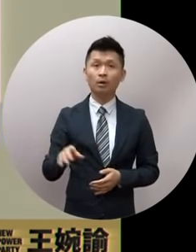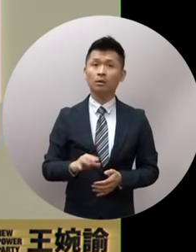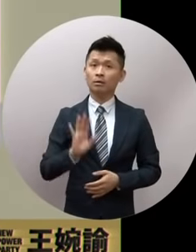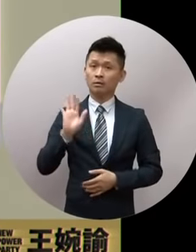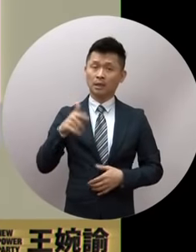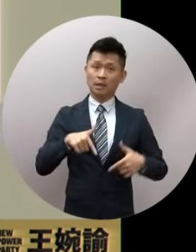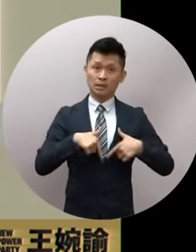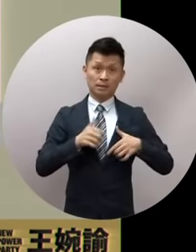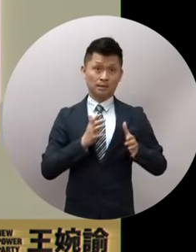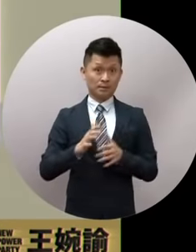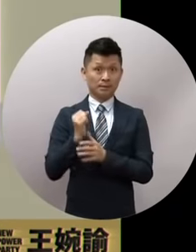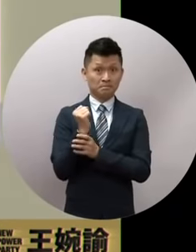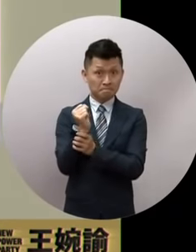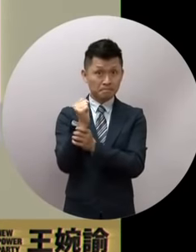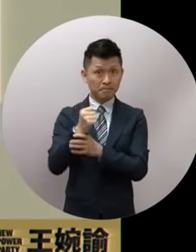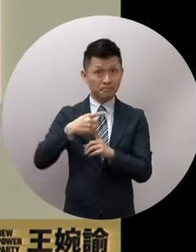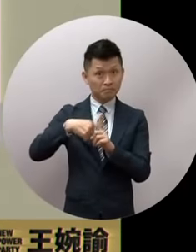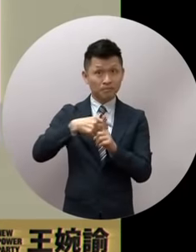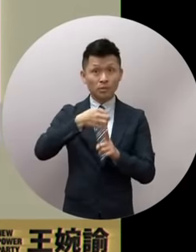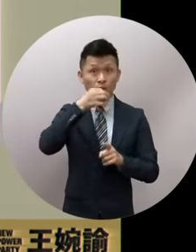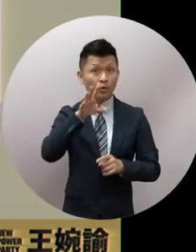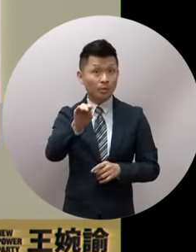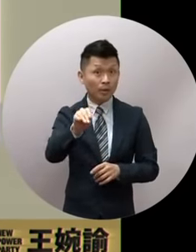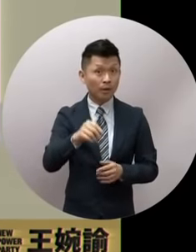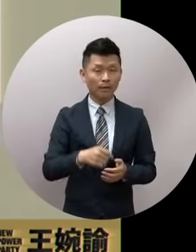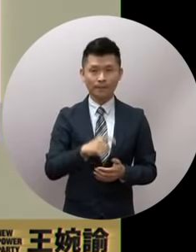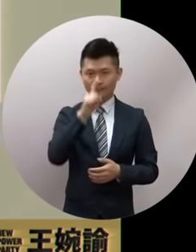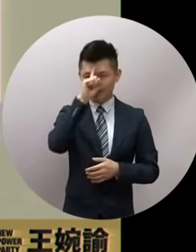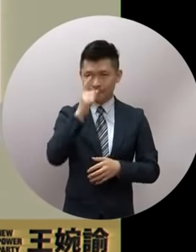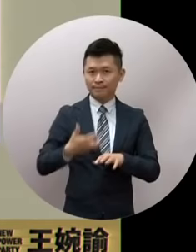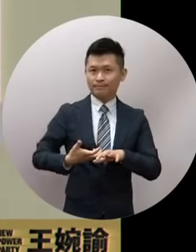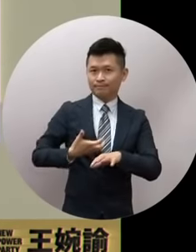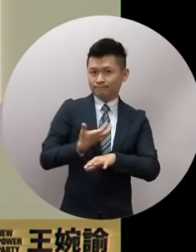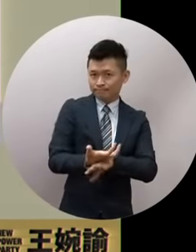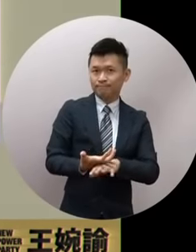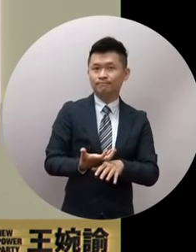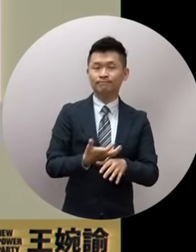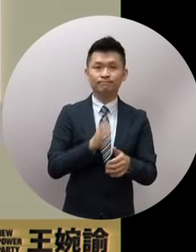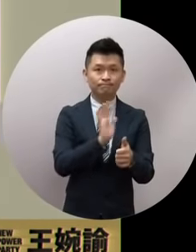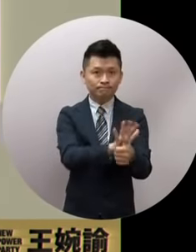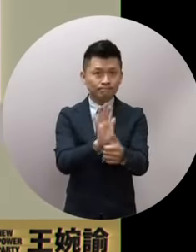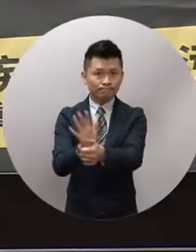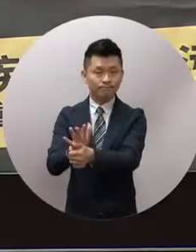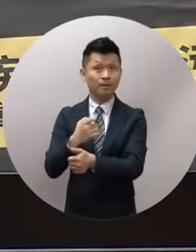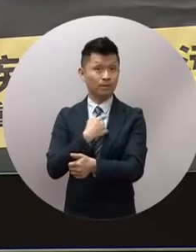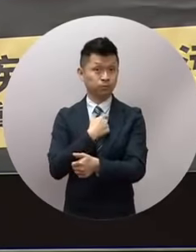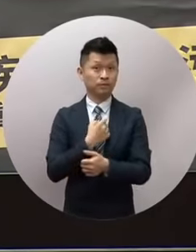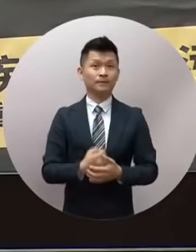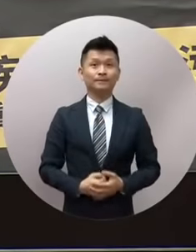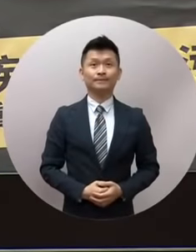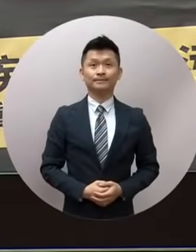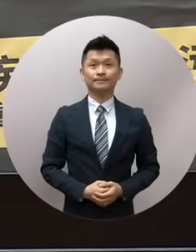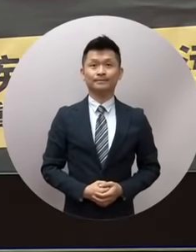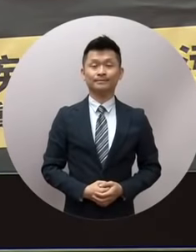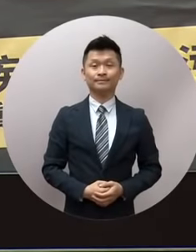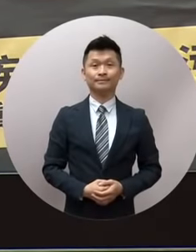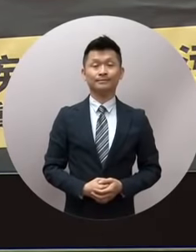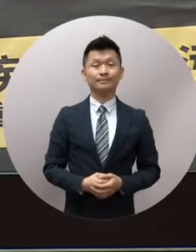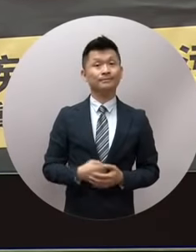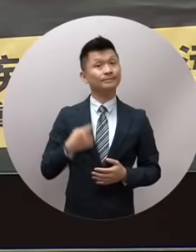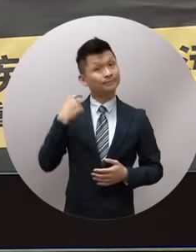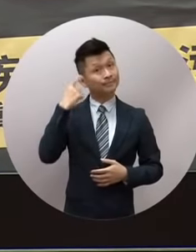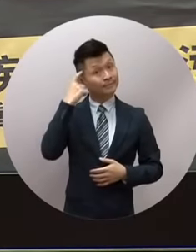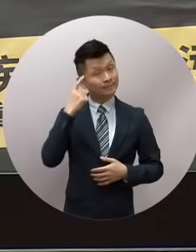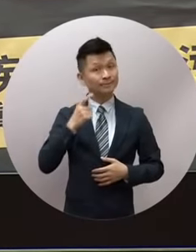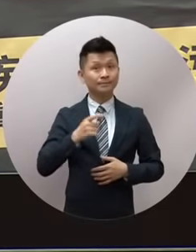的心理健康的资源是不是够？我们很希望能够持续的投入，让更多人能够受到协助和支持。那我们在这边想跟